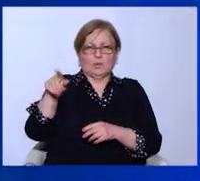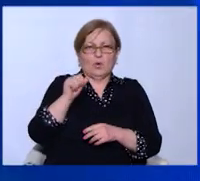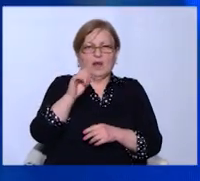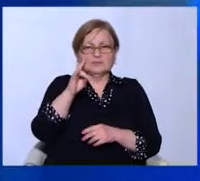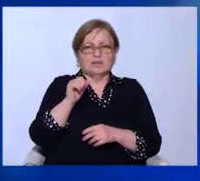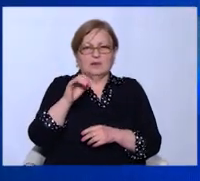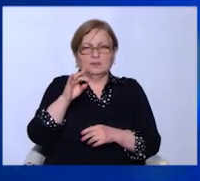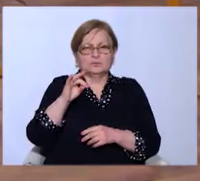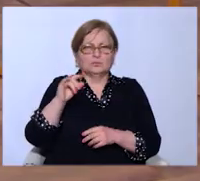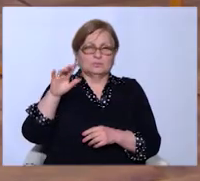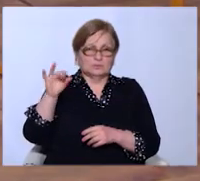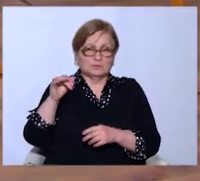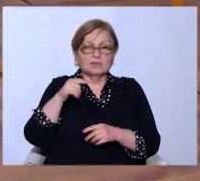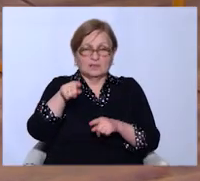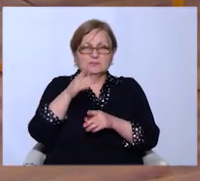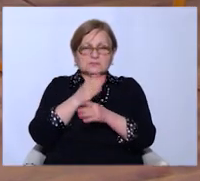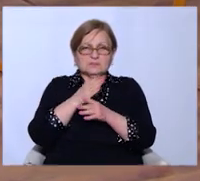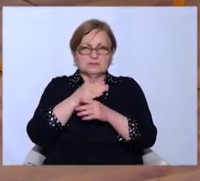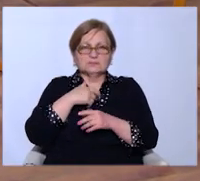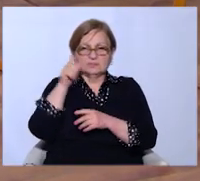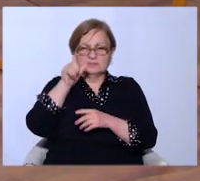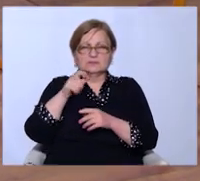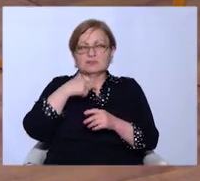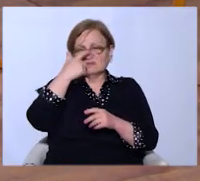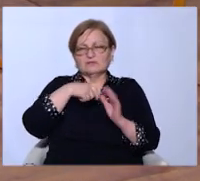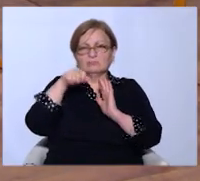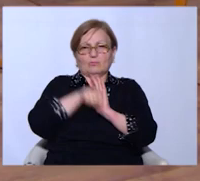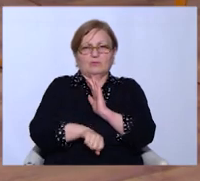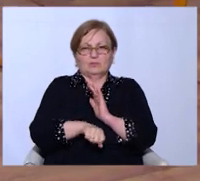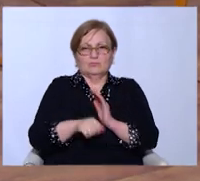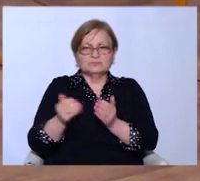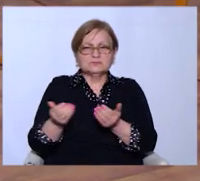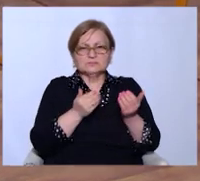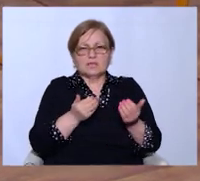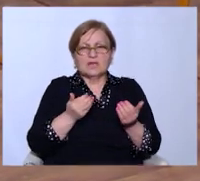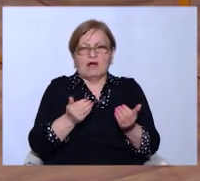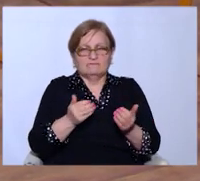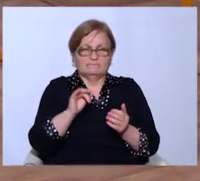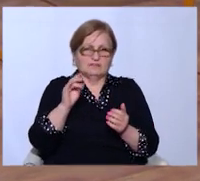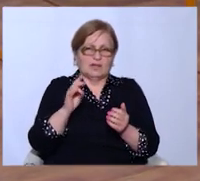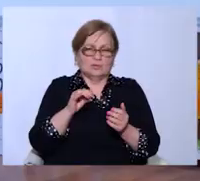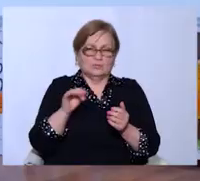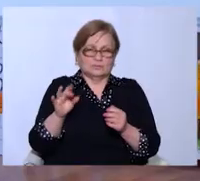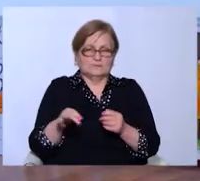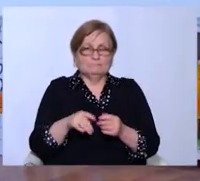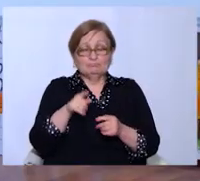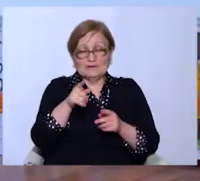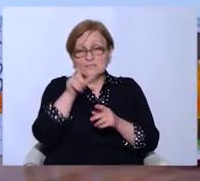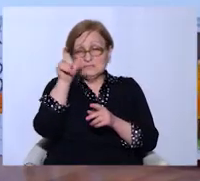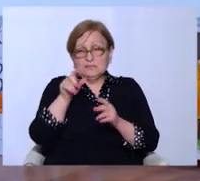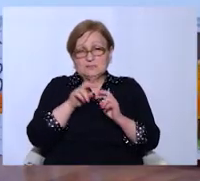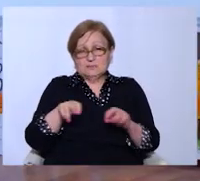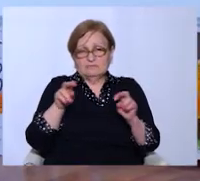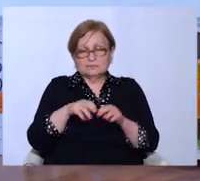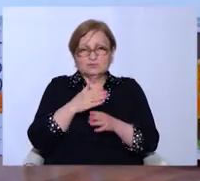ჩემი გოსნობის ფასი და თვითკვლელობის იავნანური. ლამაზი ლექსია რა, მოდით გავარჩიოთ ახლა ეს ლექსი